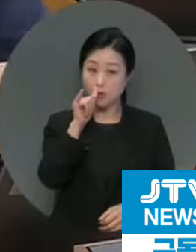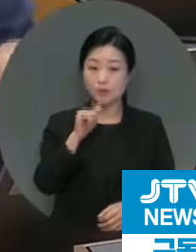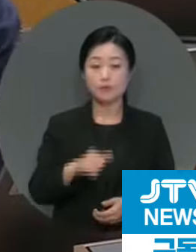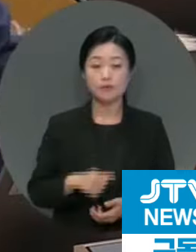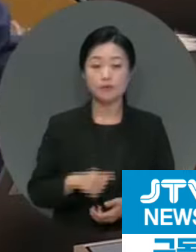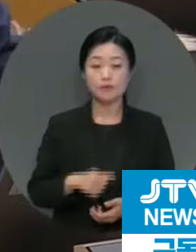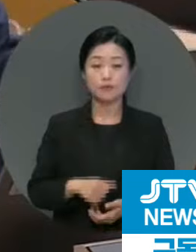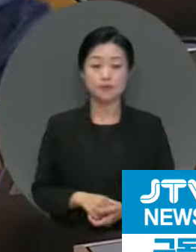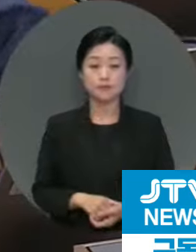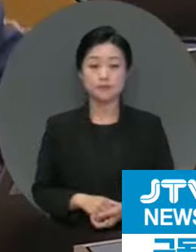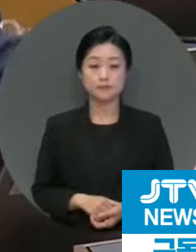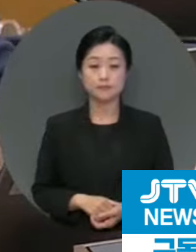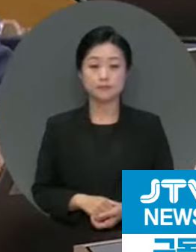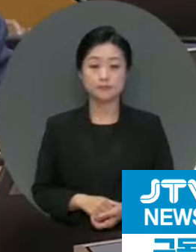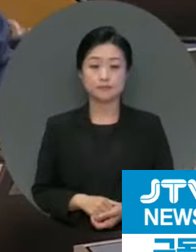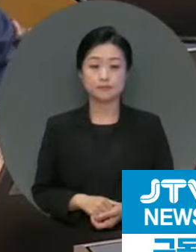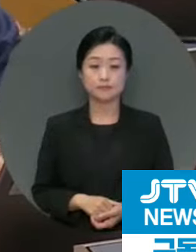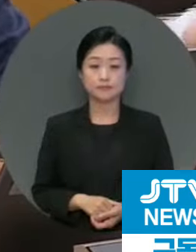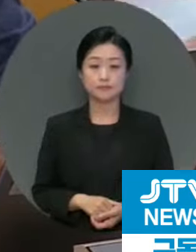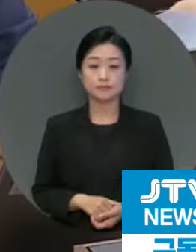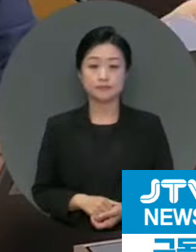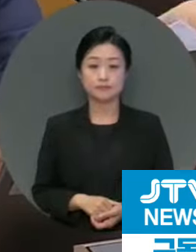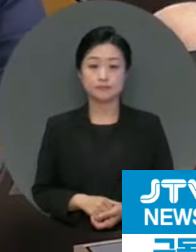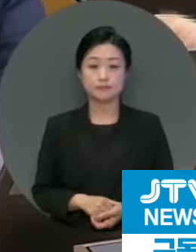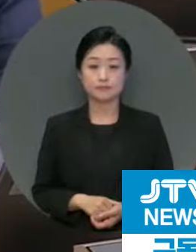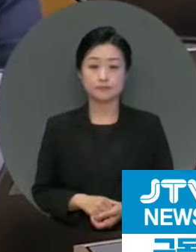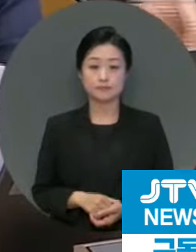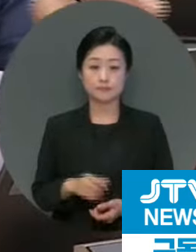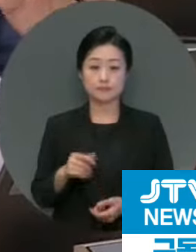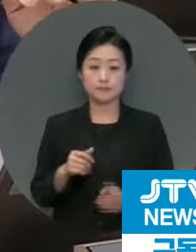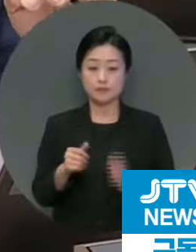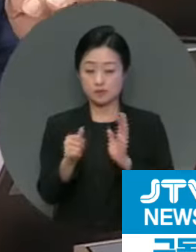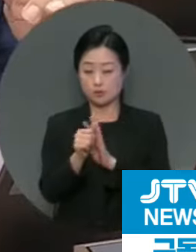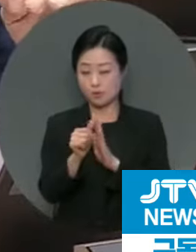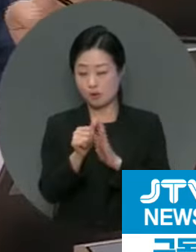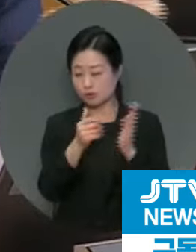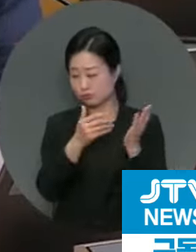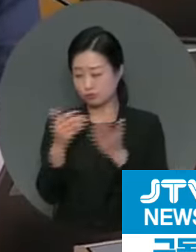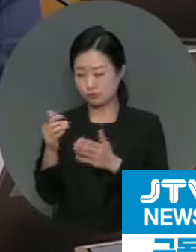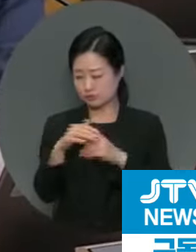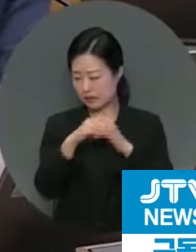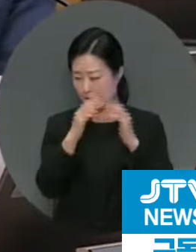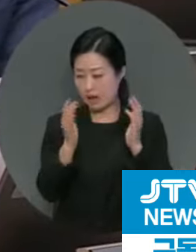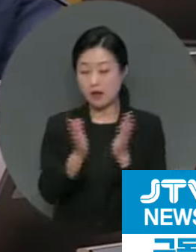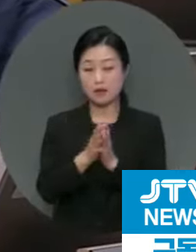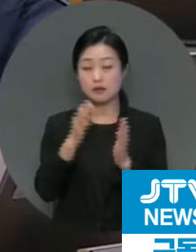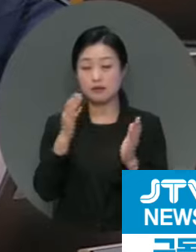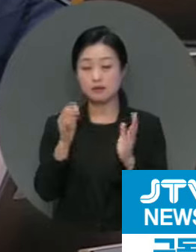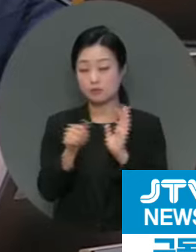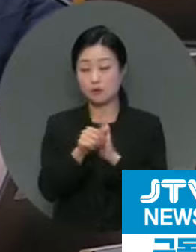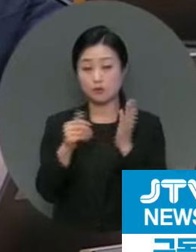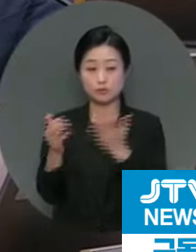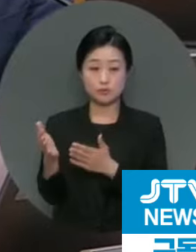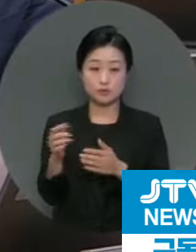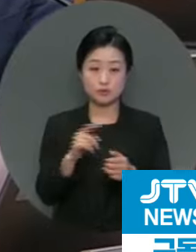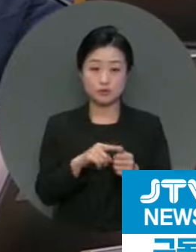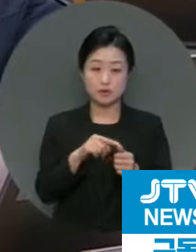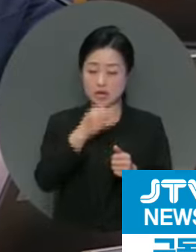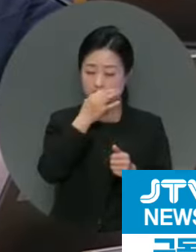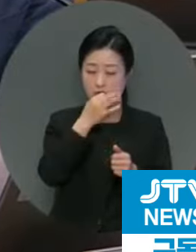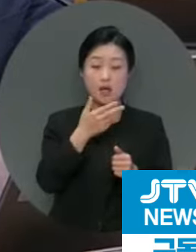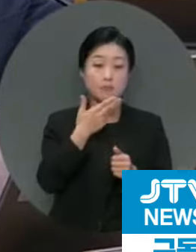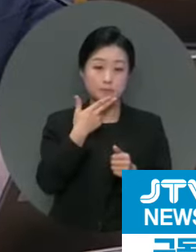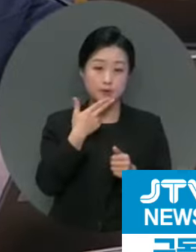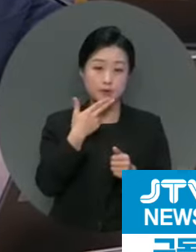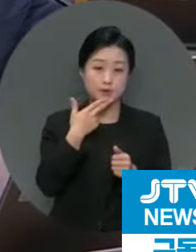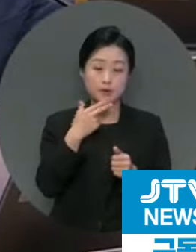있습니까? 그러니까 힘이 닿는 걸다 도와주려고 노력을 했던 사람이고, 일단 뭐 욕심을 안 부리려고